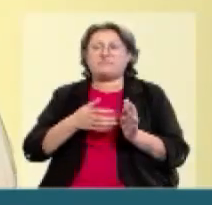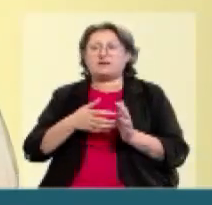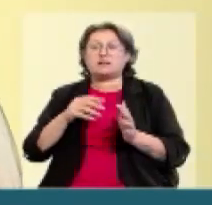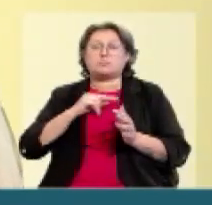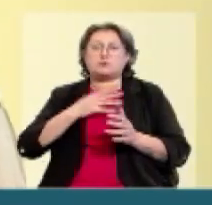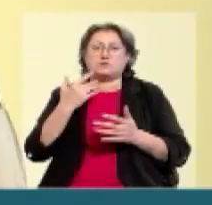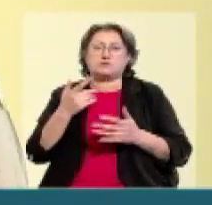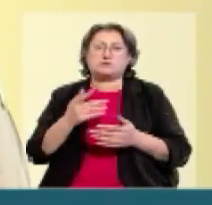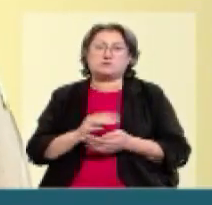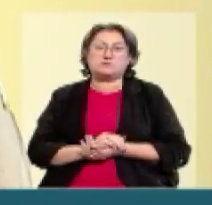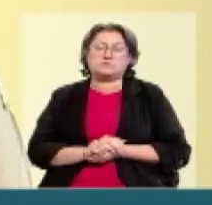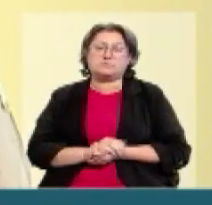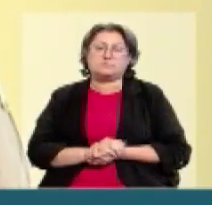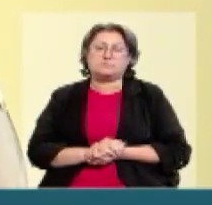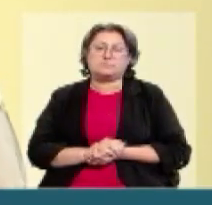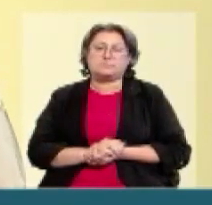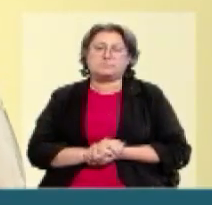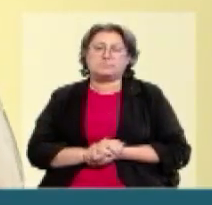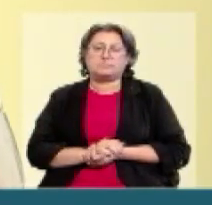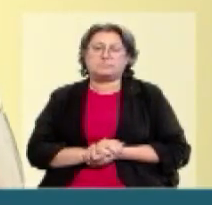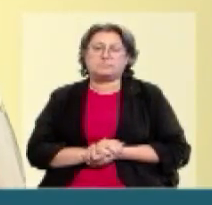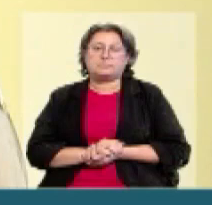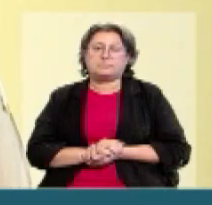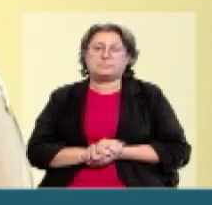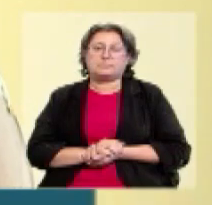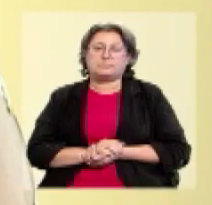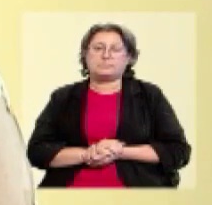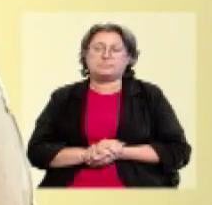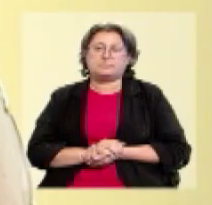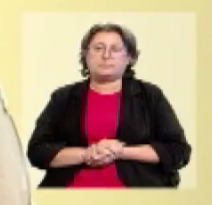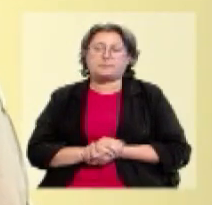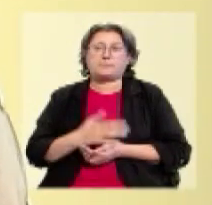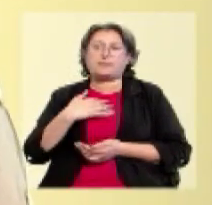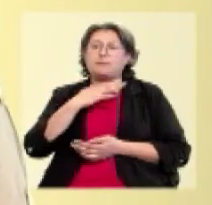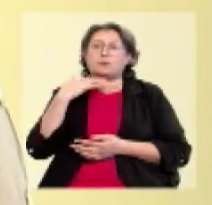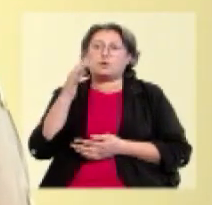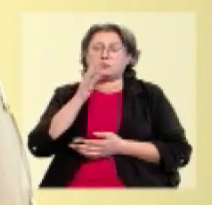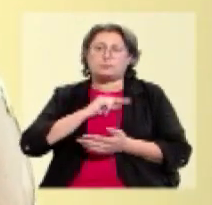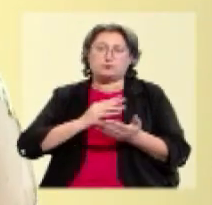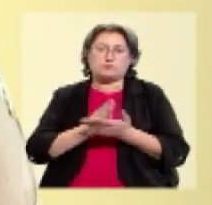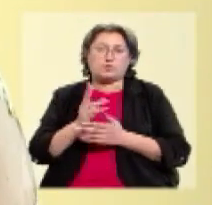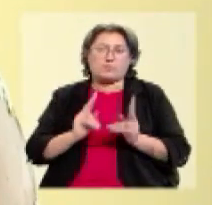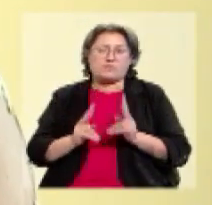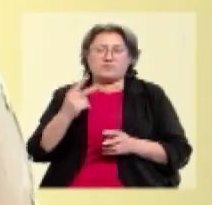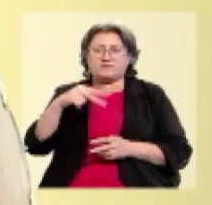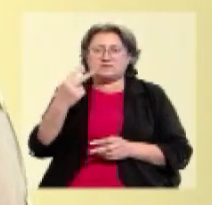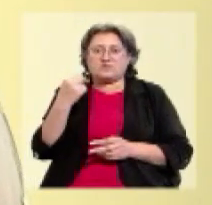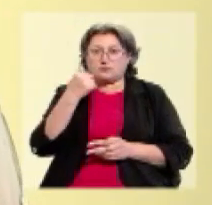тұрып, көптің көңілінен шығу оңай емес дейді. Көп жыл повар болып істедім. 22 жыл элеваторда